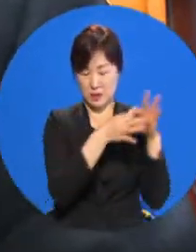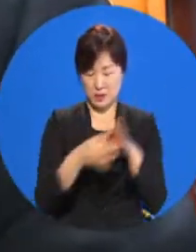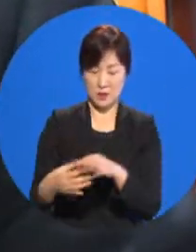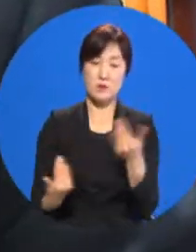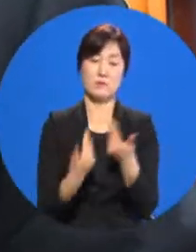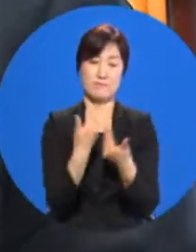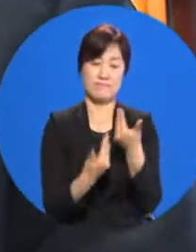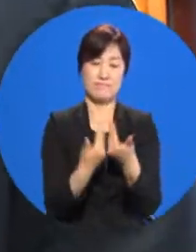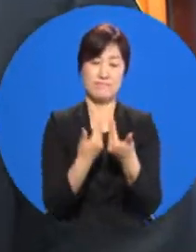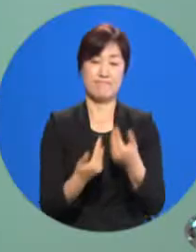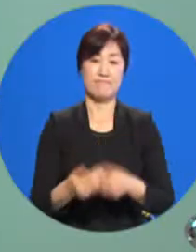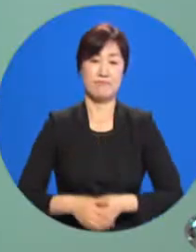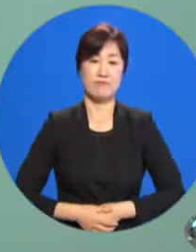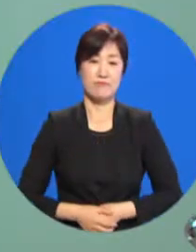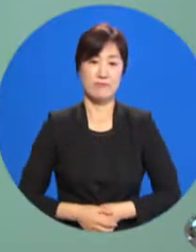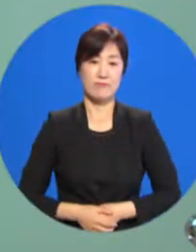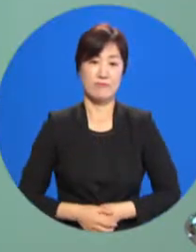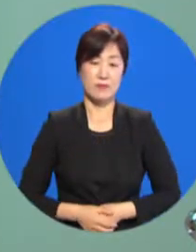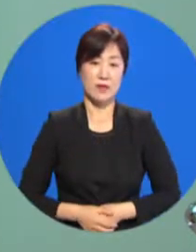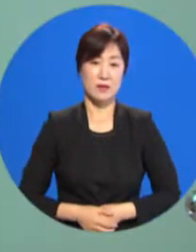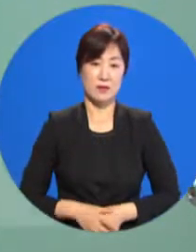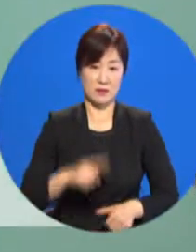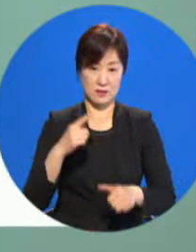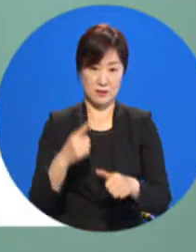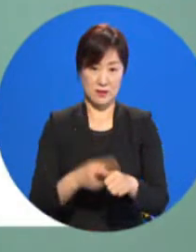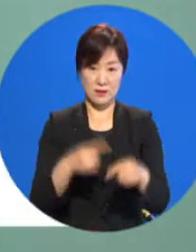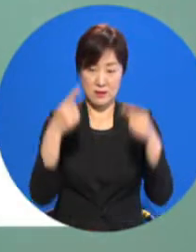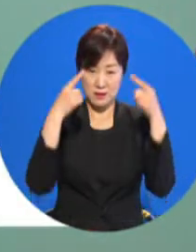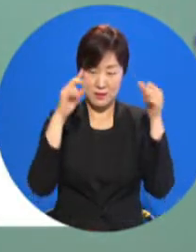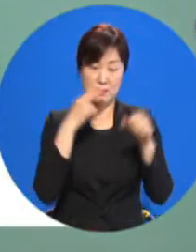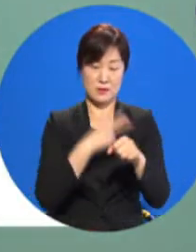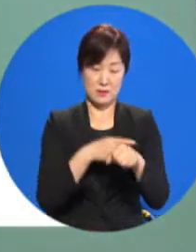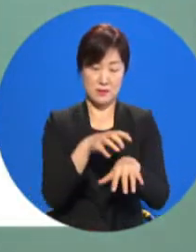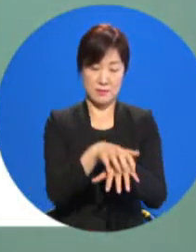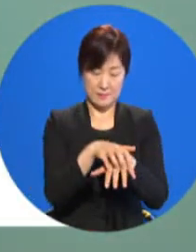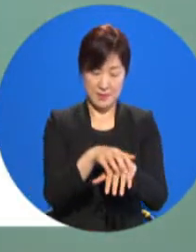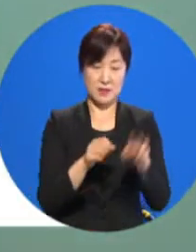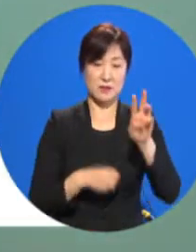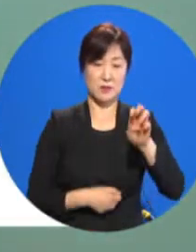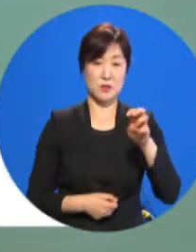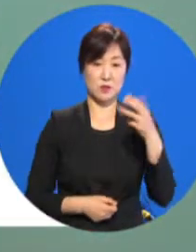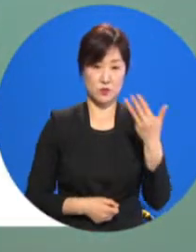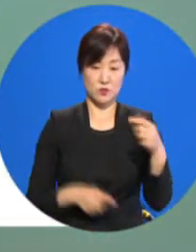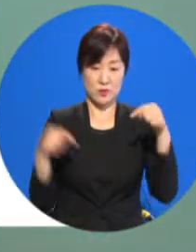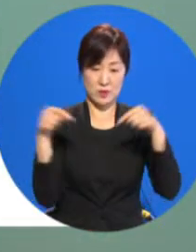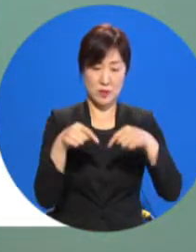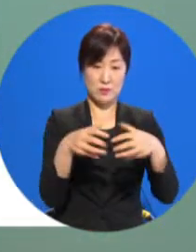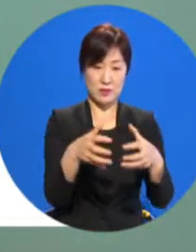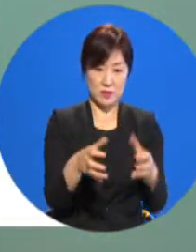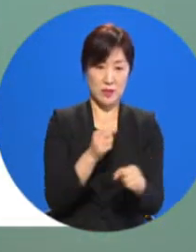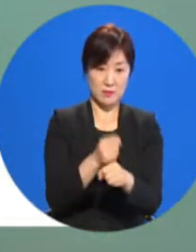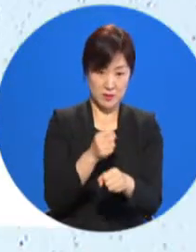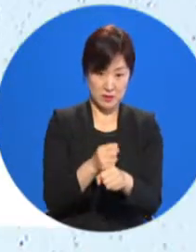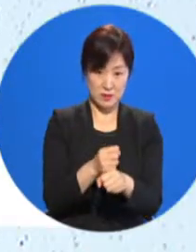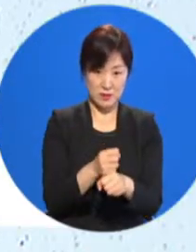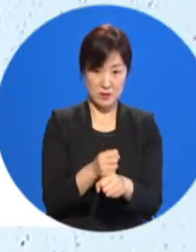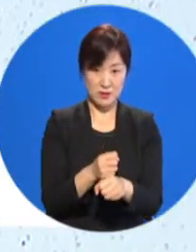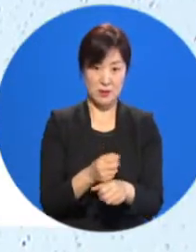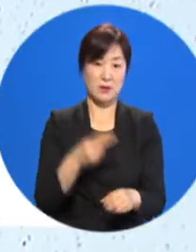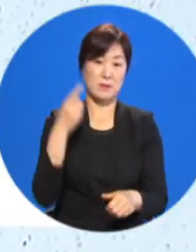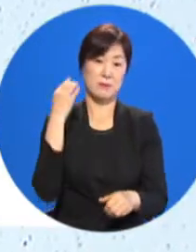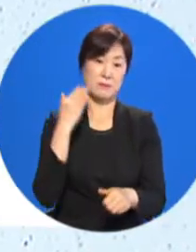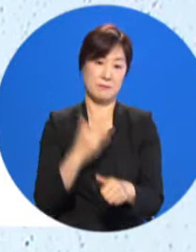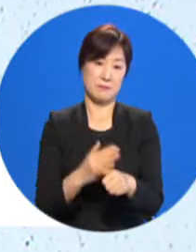빚어왔습니다. 이에 교수 39명으로 구성된 교수협의회는 지난달 총장 불신임안을 의결해